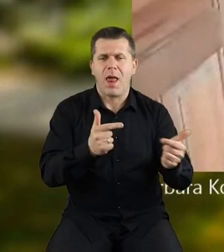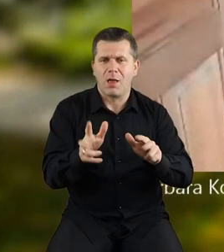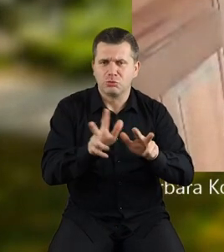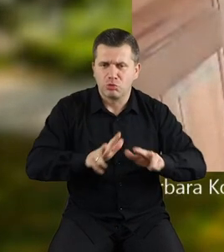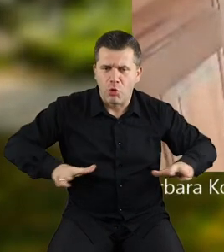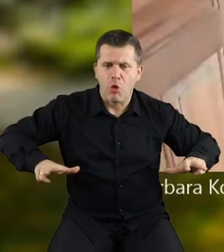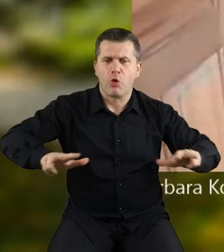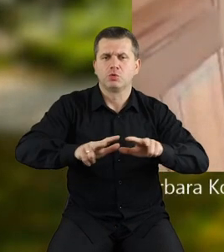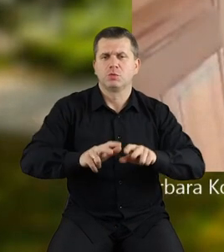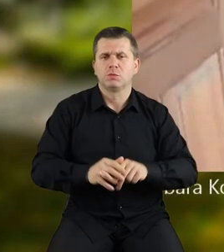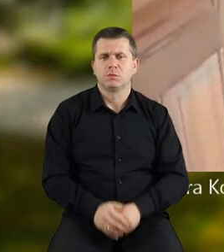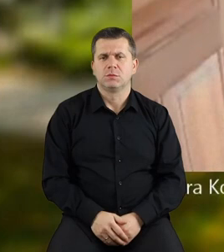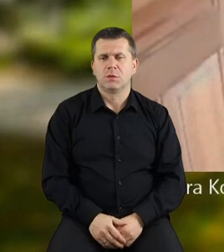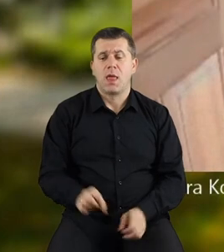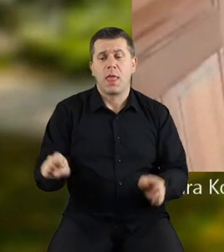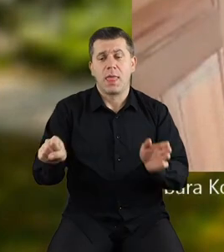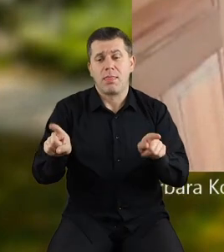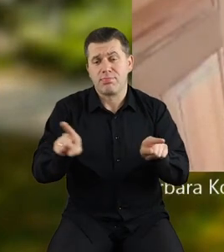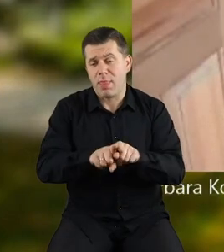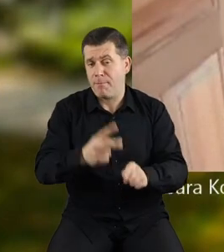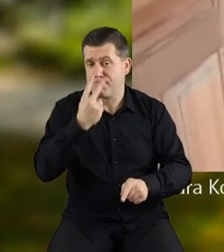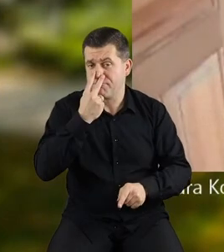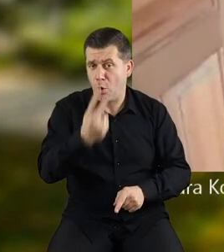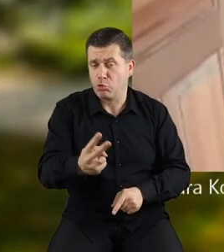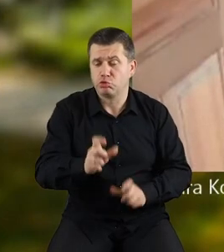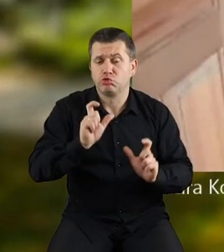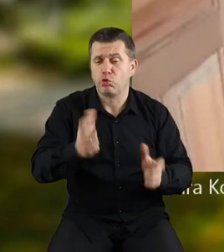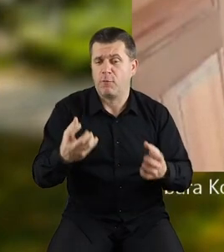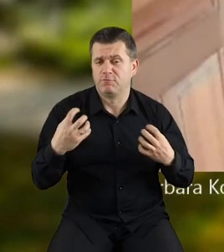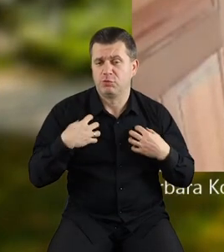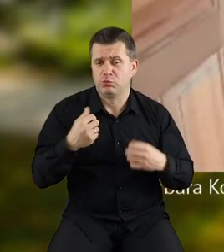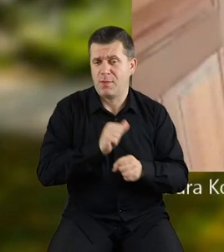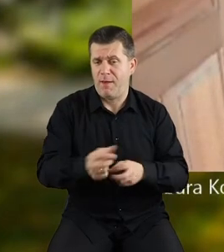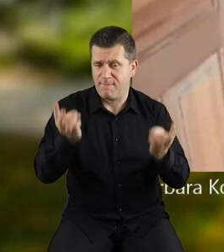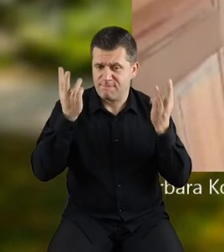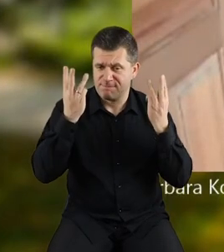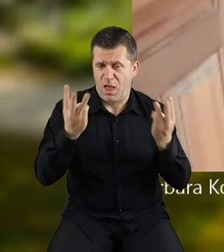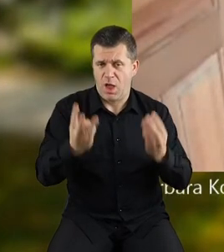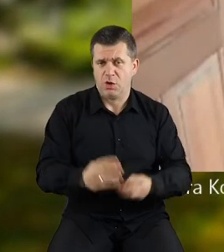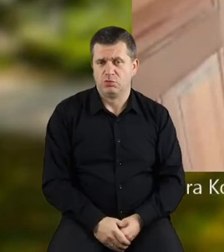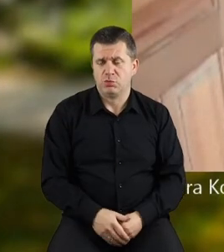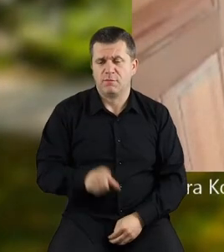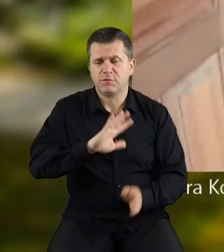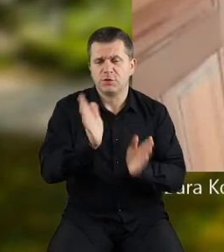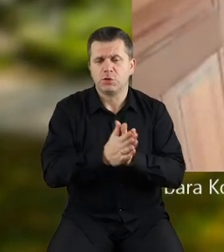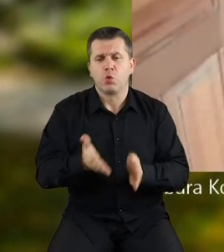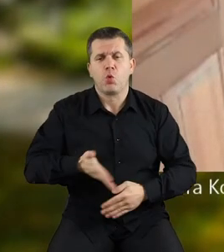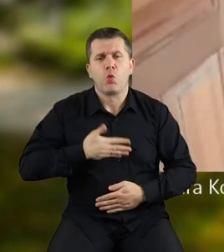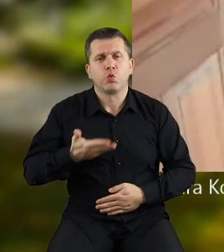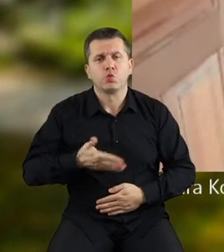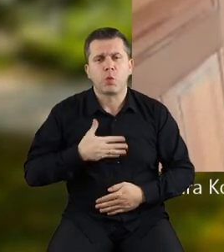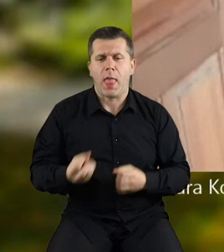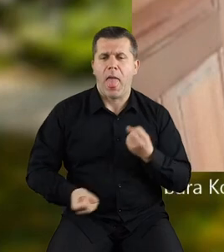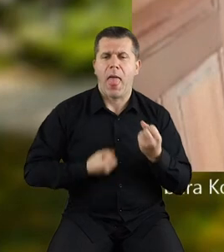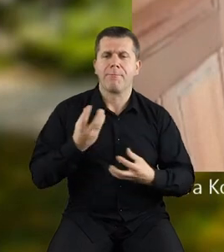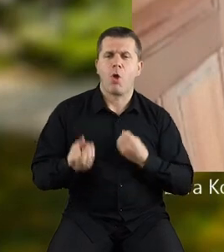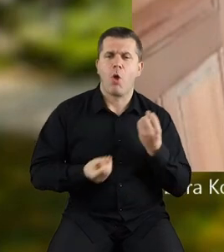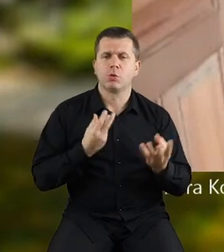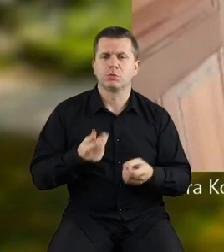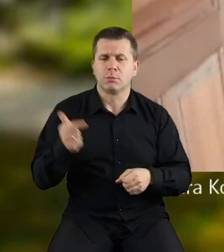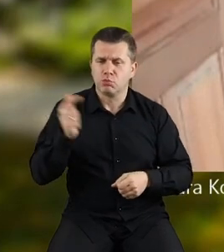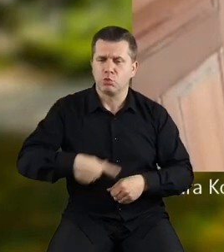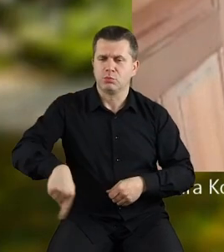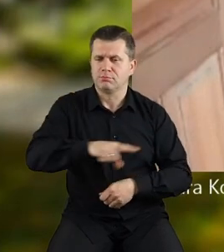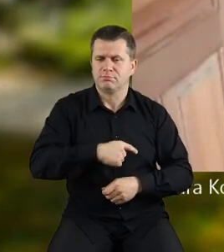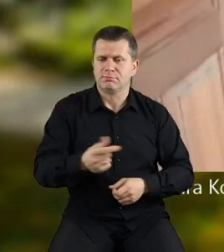relacje rodzinne i spojrzenie na to, co w życiu najważniejsze, czyli na te uczucia i emocje, z